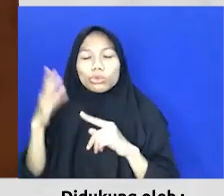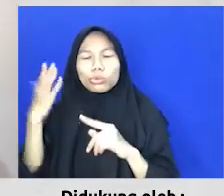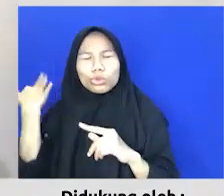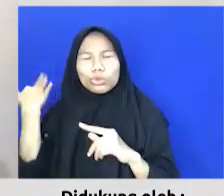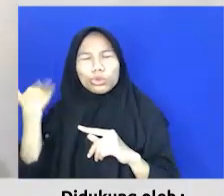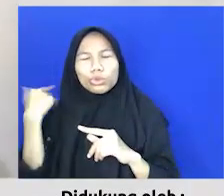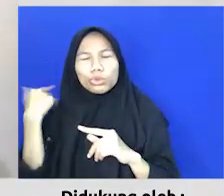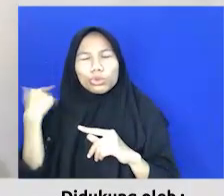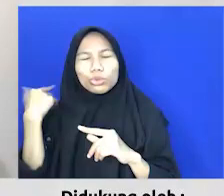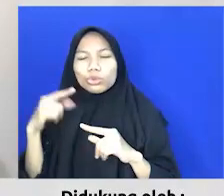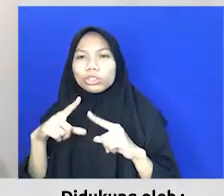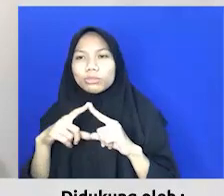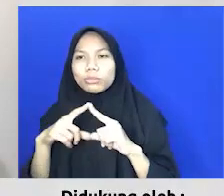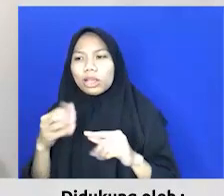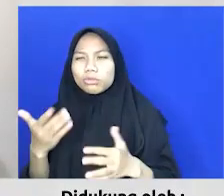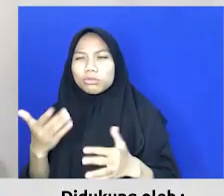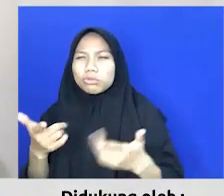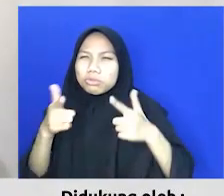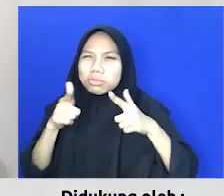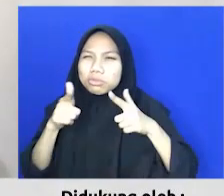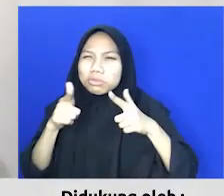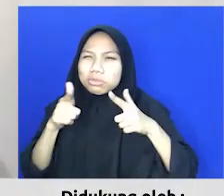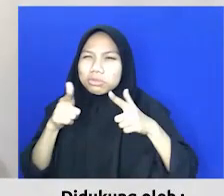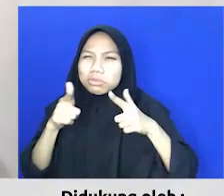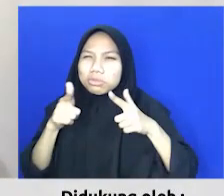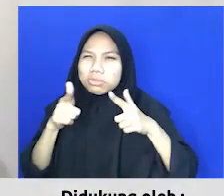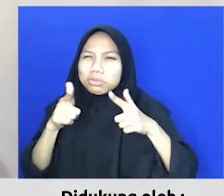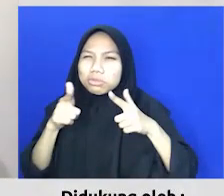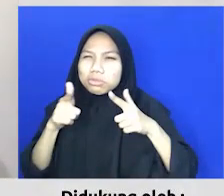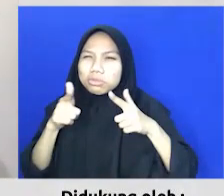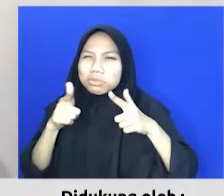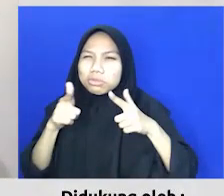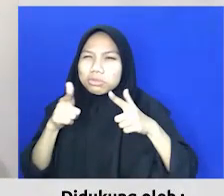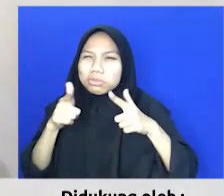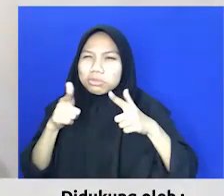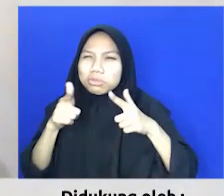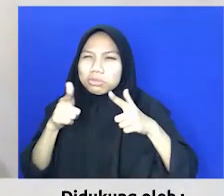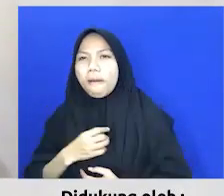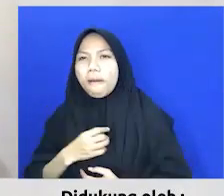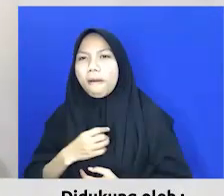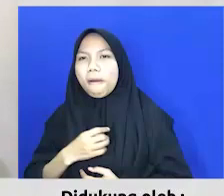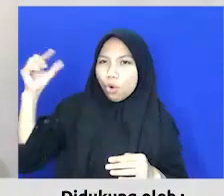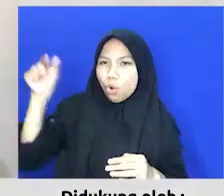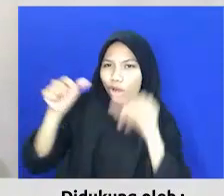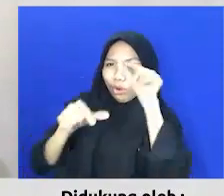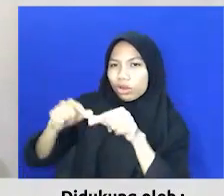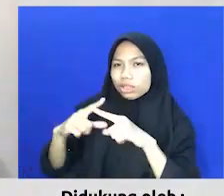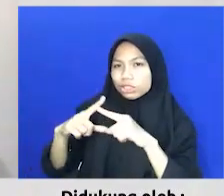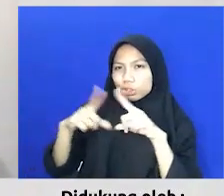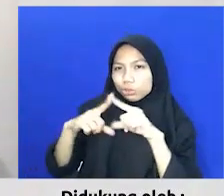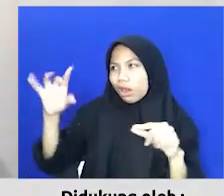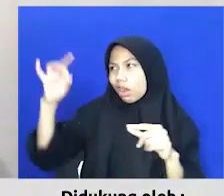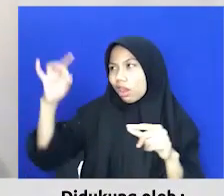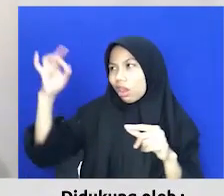diskusi apa saja, lihat film atau apa, apa sih yang salah? Pertanyaannya begitu ya. Ya. Dunia ini penuh